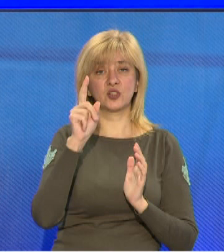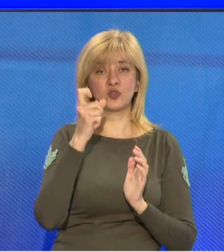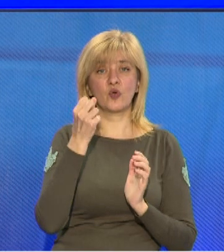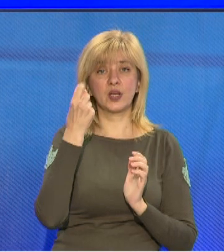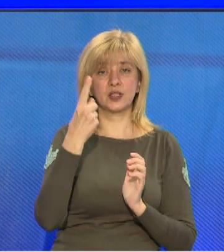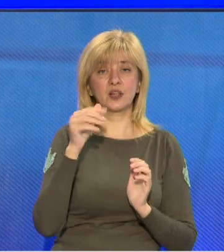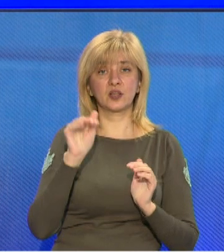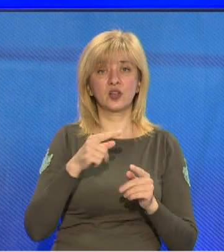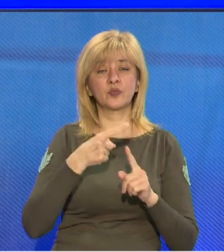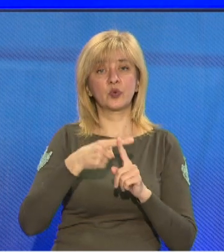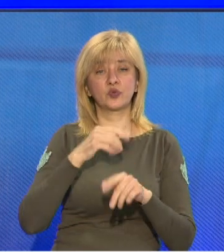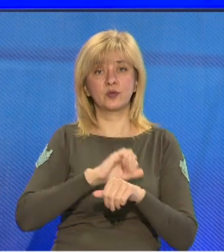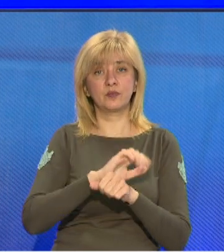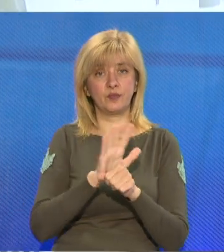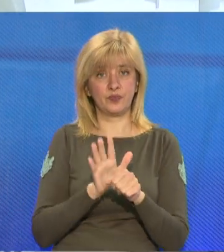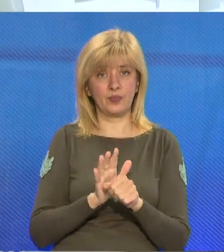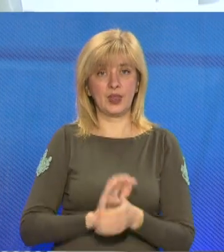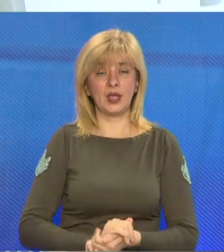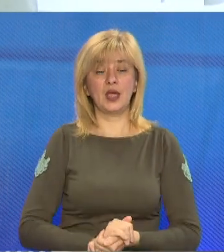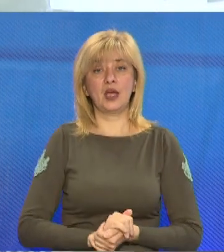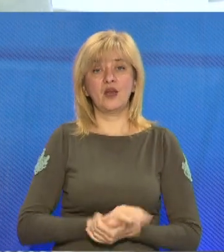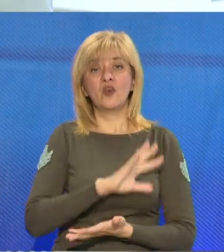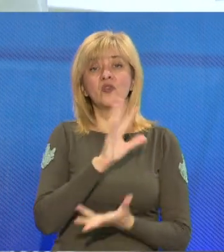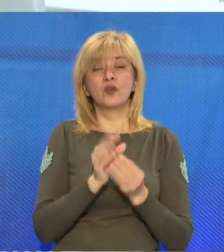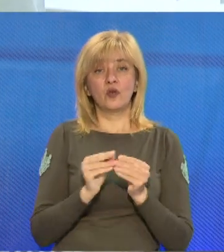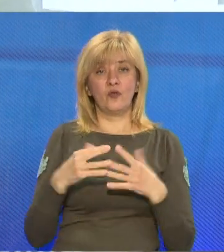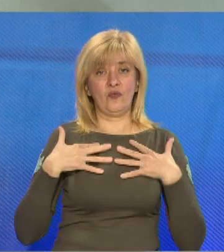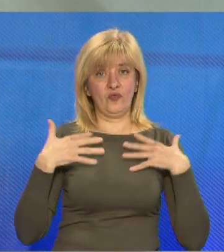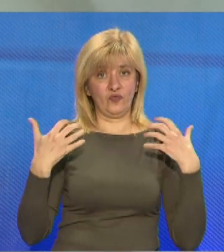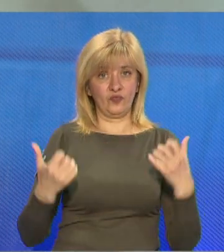станоўчым тэстам на каронавірус. Усяго вылечылася